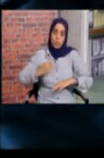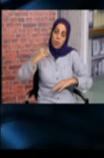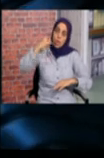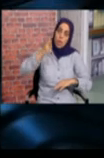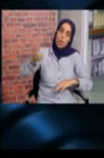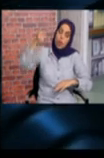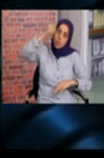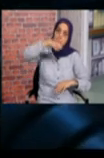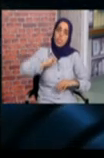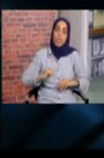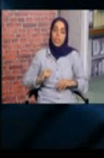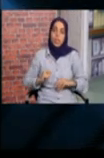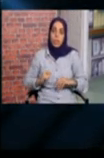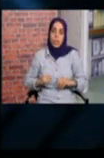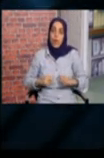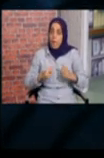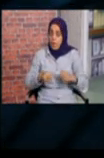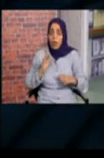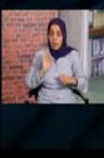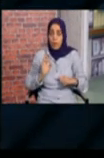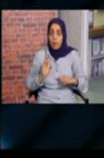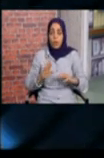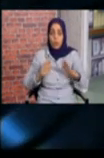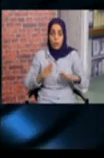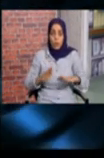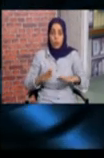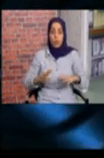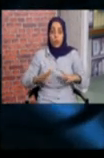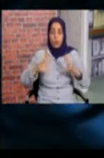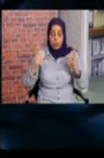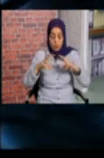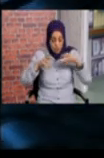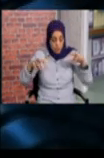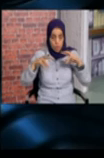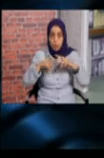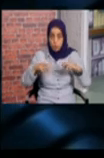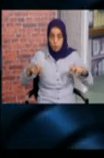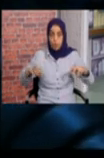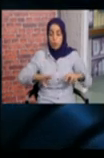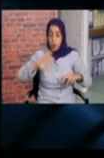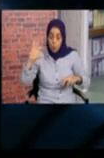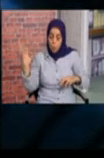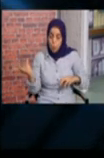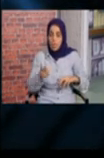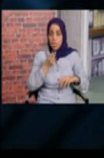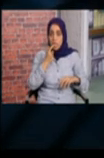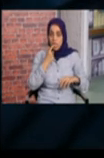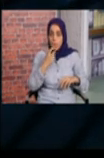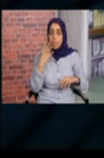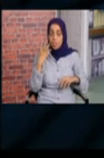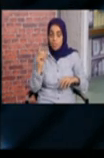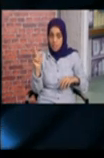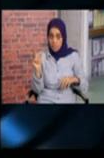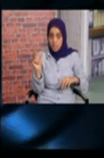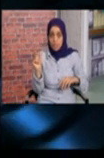جدا. فعلا يا فندم، احنا وفقا للنصوص والدراسات اللي بيتم اجراءها كل 5 سنوات